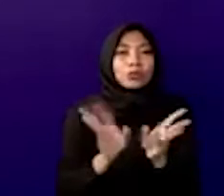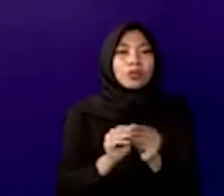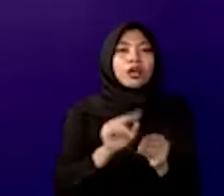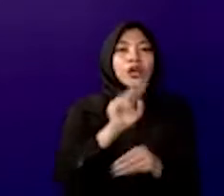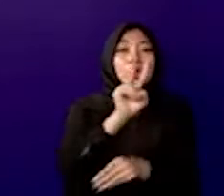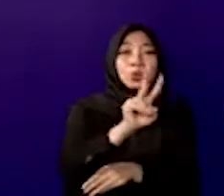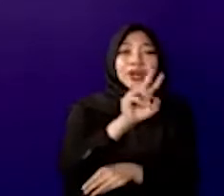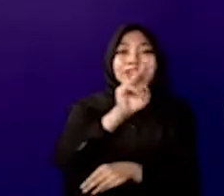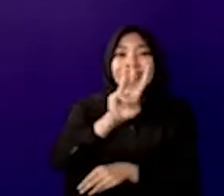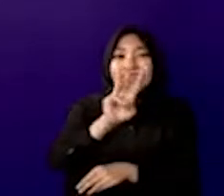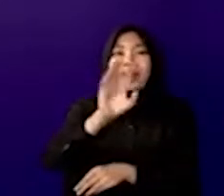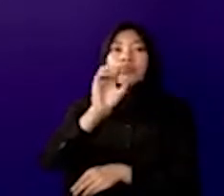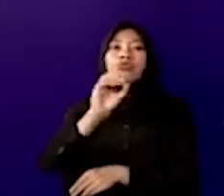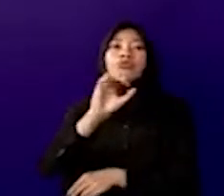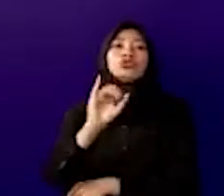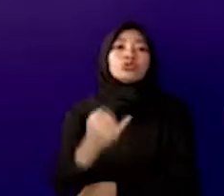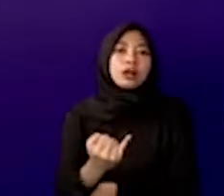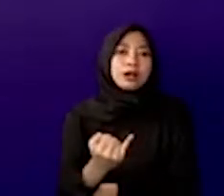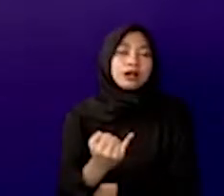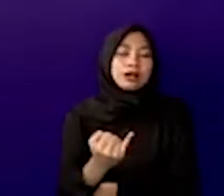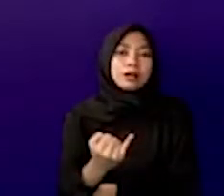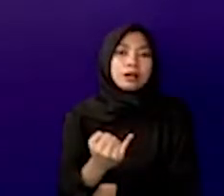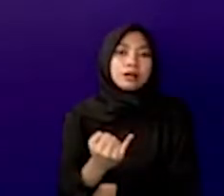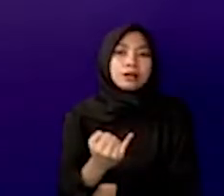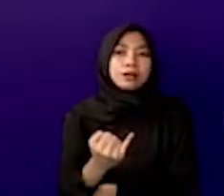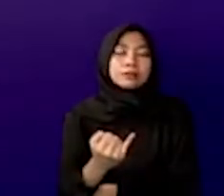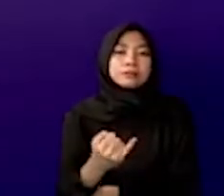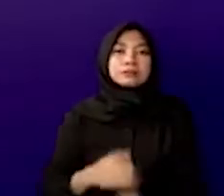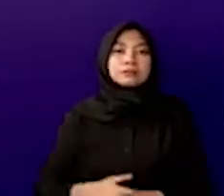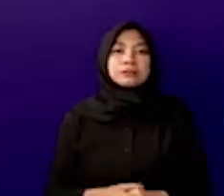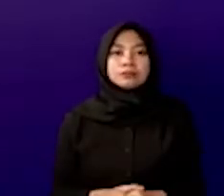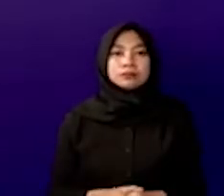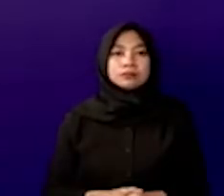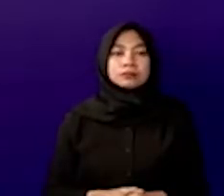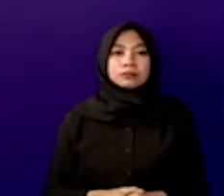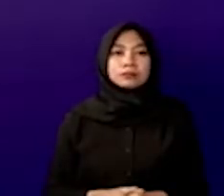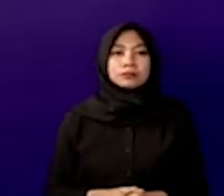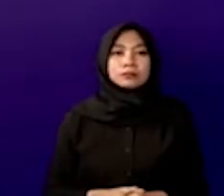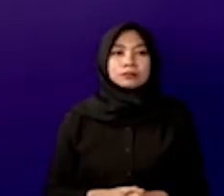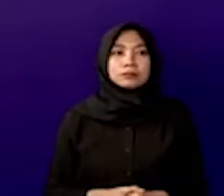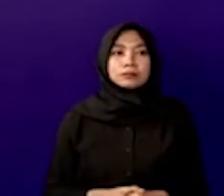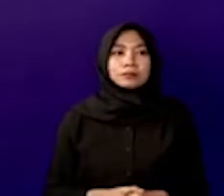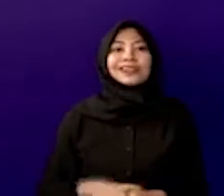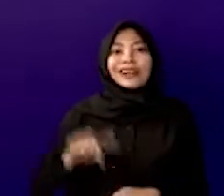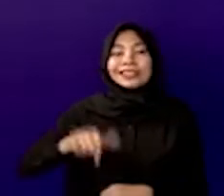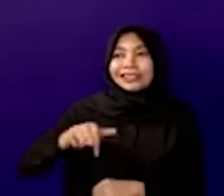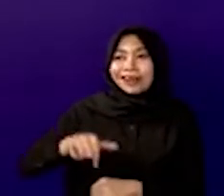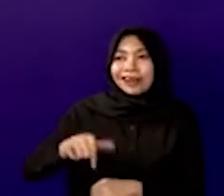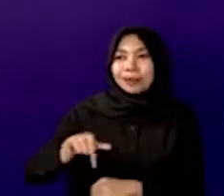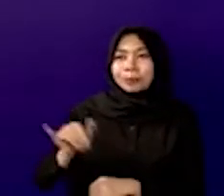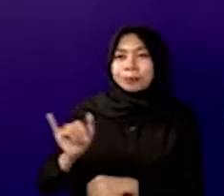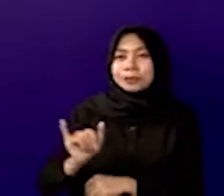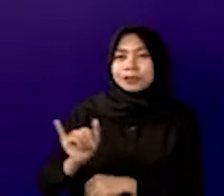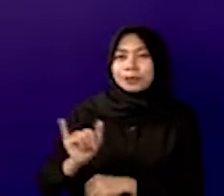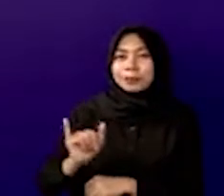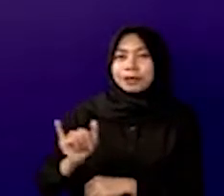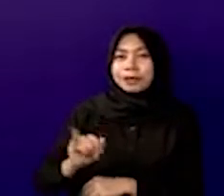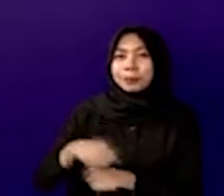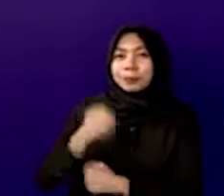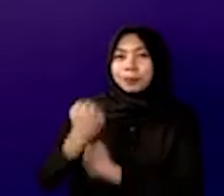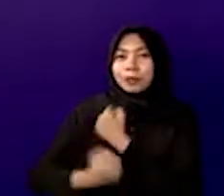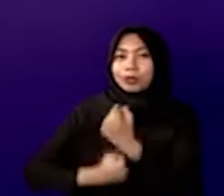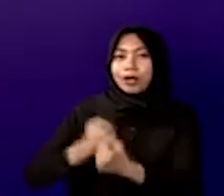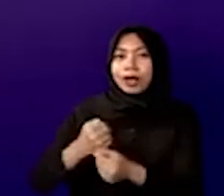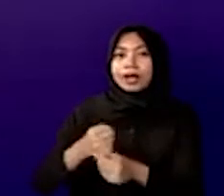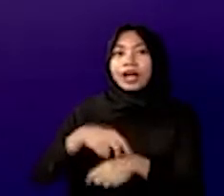nah terhadap kebutuhan itu pemerintah sedang membuat ee semacam MOU atau pengikatan untuk